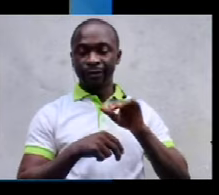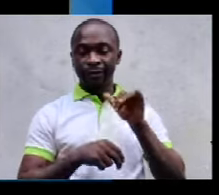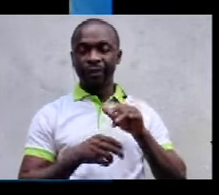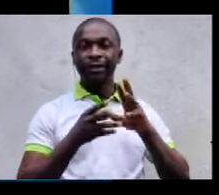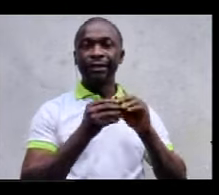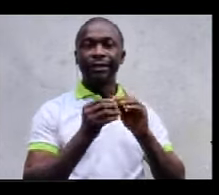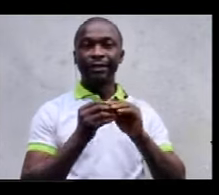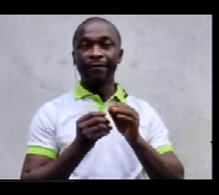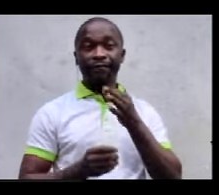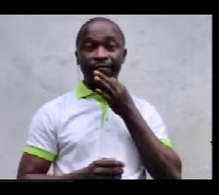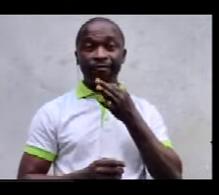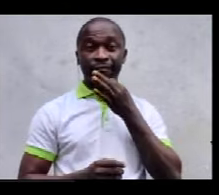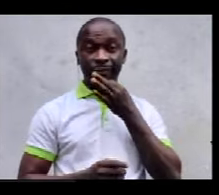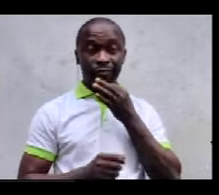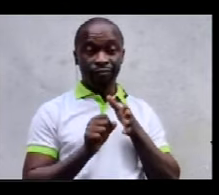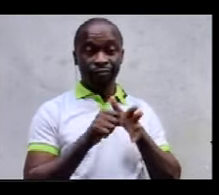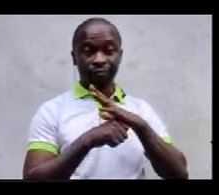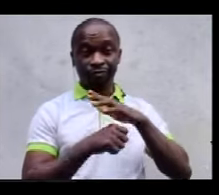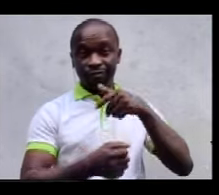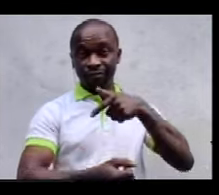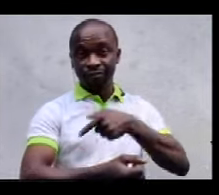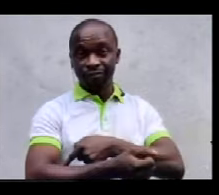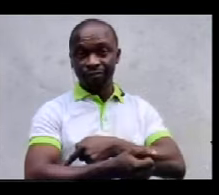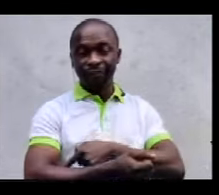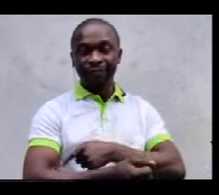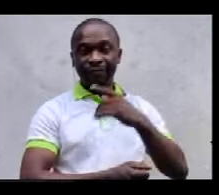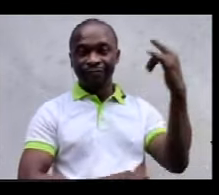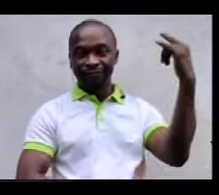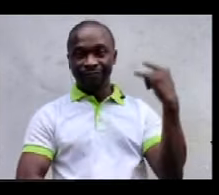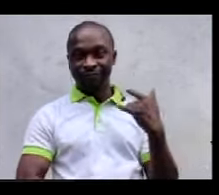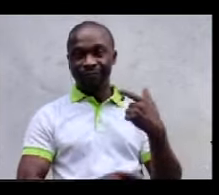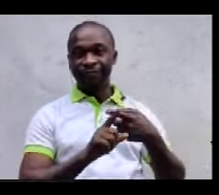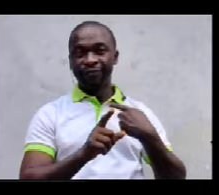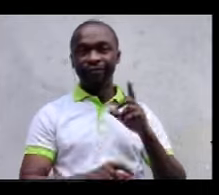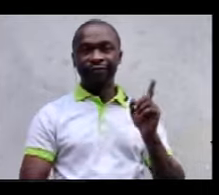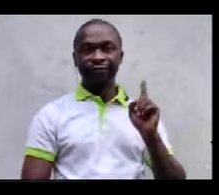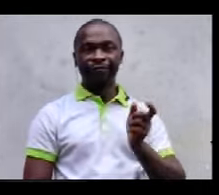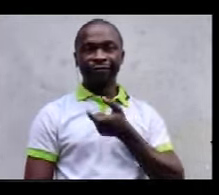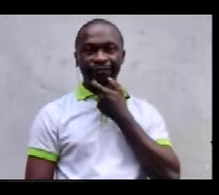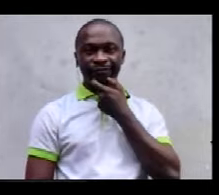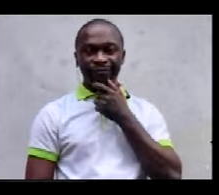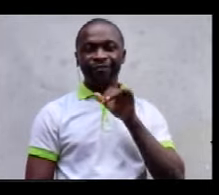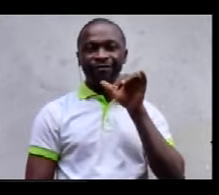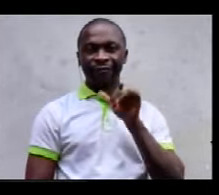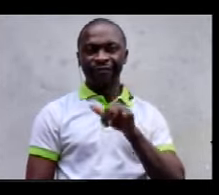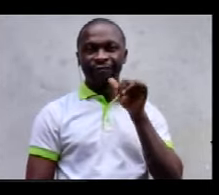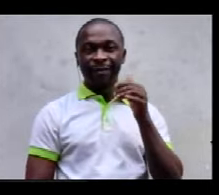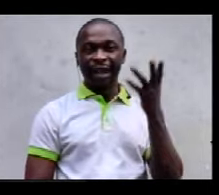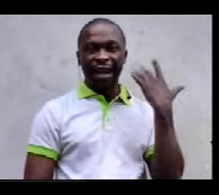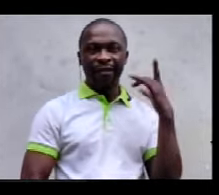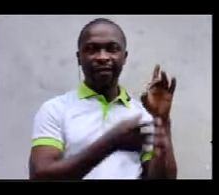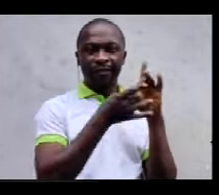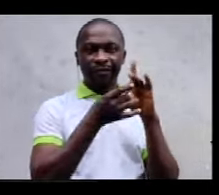vaccins anti-Covid-19 arriveront dans le pays dans 2 semaines. Ce seront des produits de la firme britannique AstraZeneca obtenus à